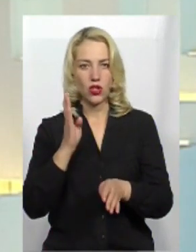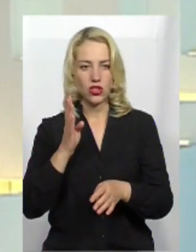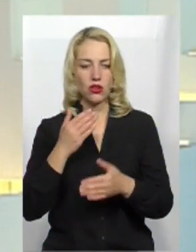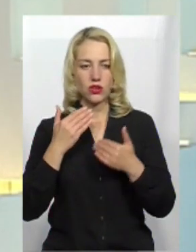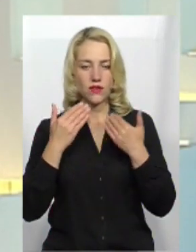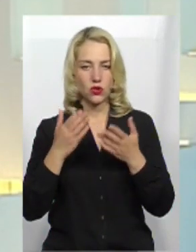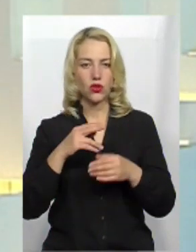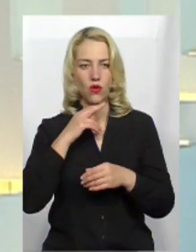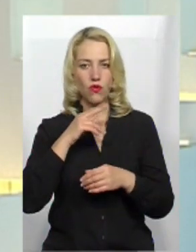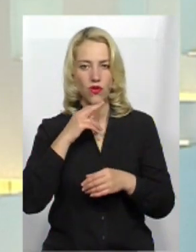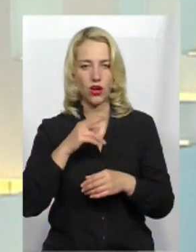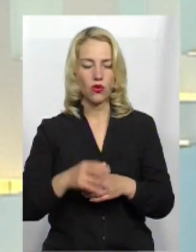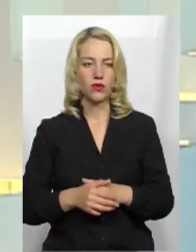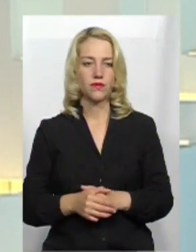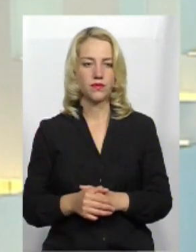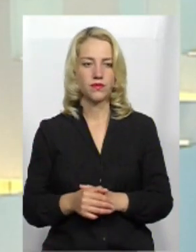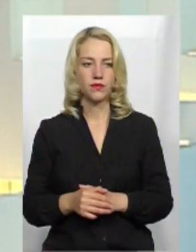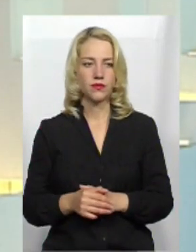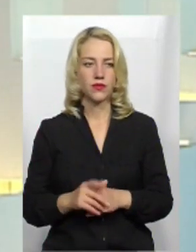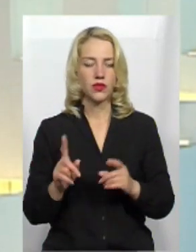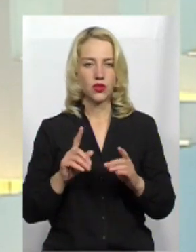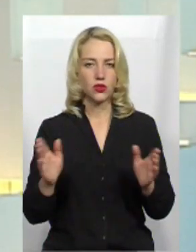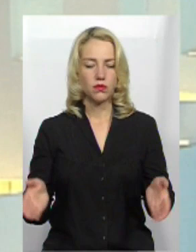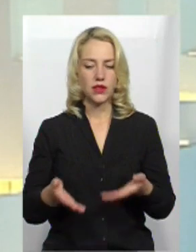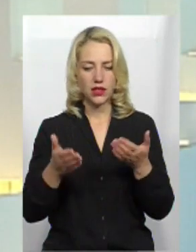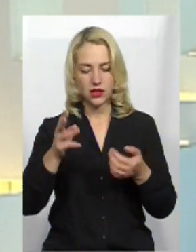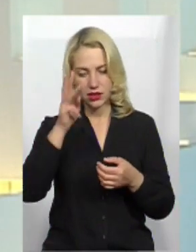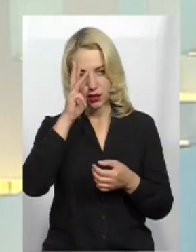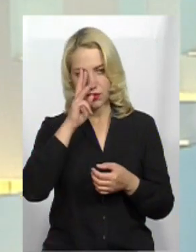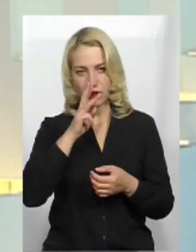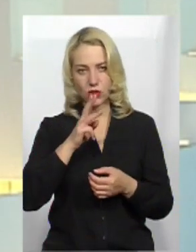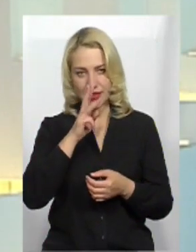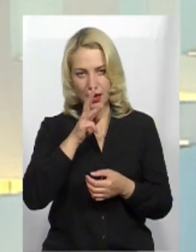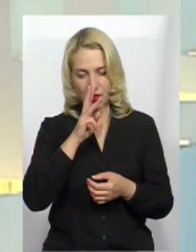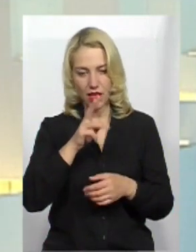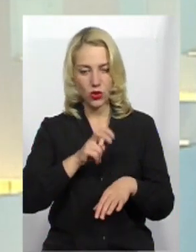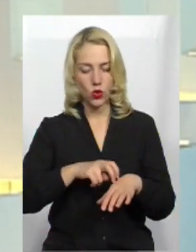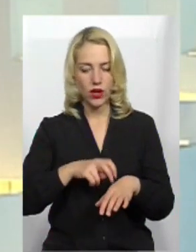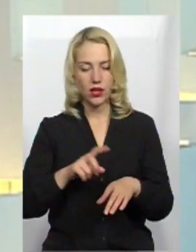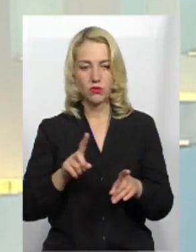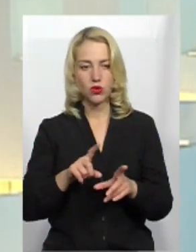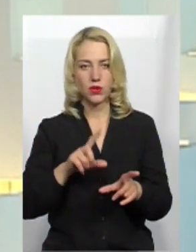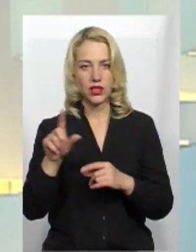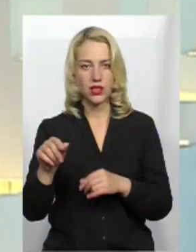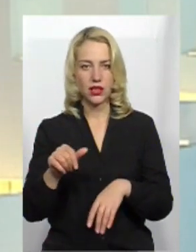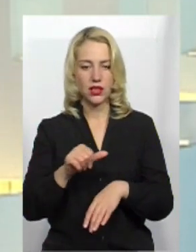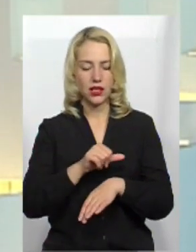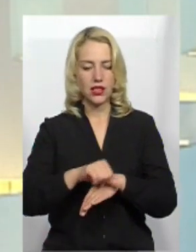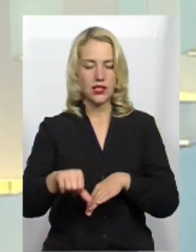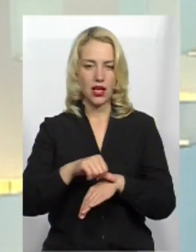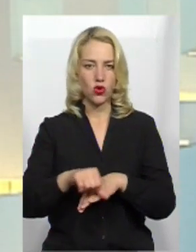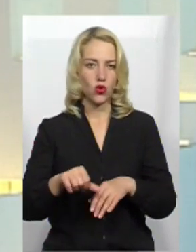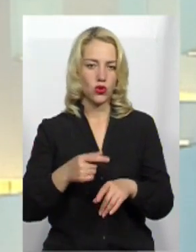чергу звернути увагу, щоб підняти зарплату лікарям, щоб вони не виїжджали в закордонні клініки і